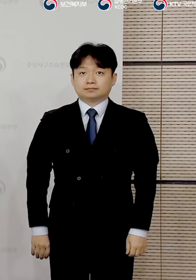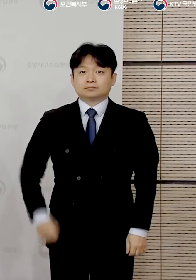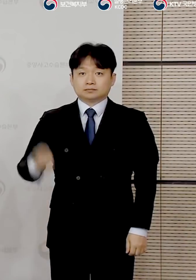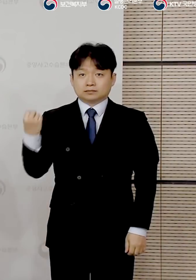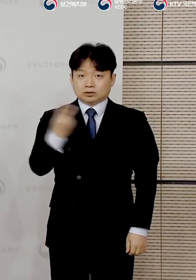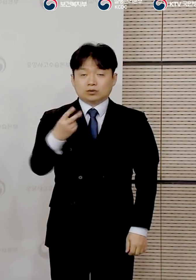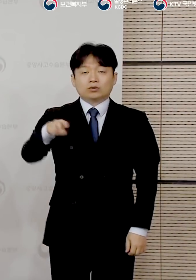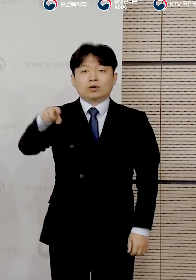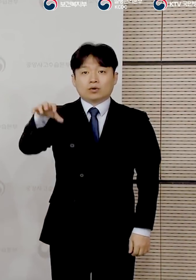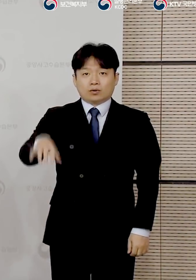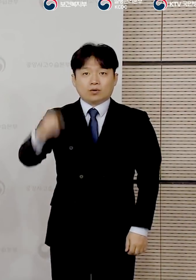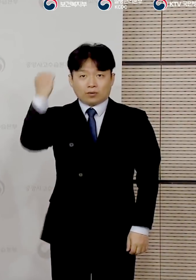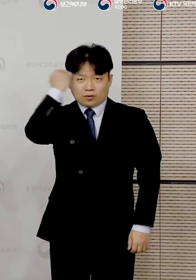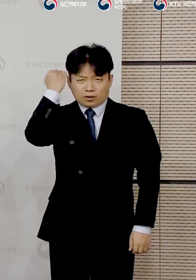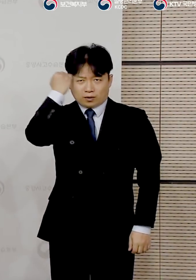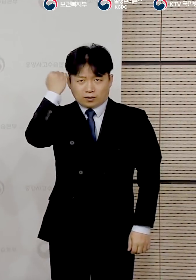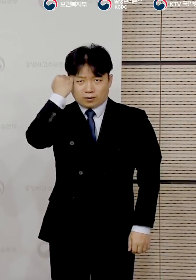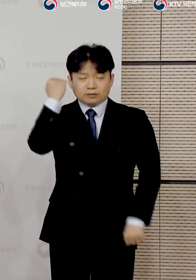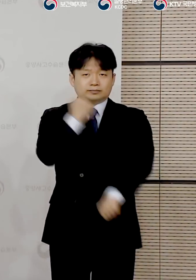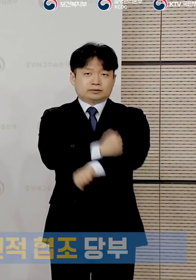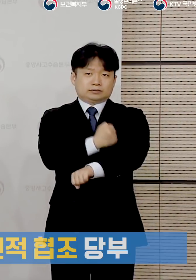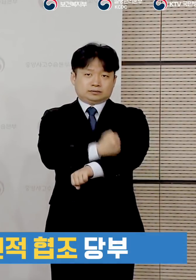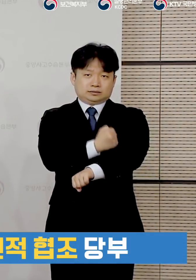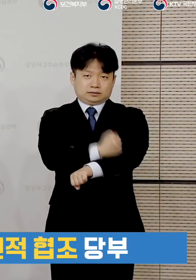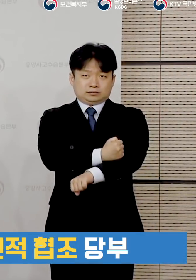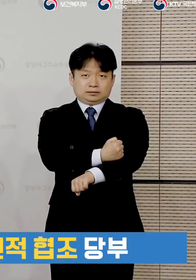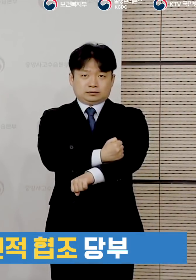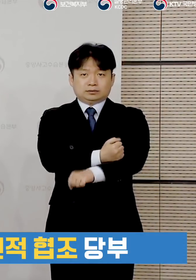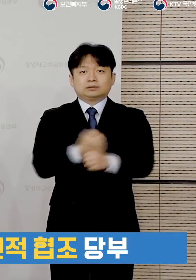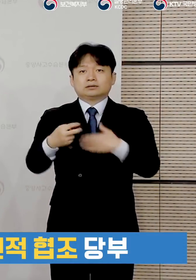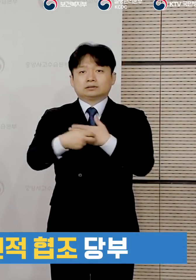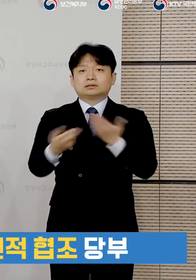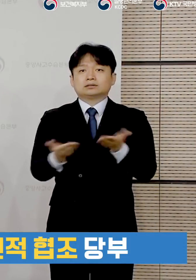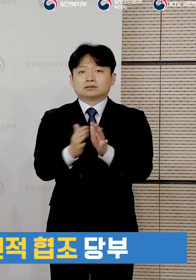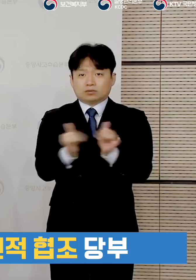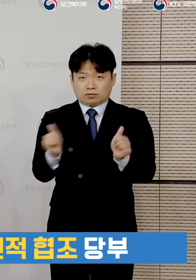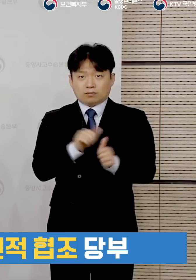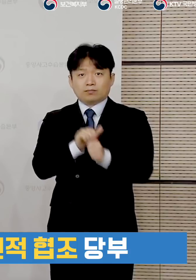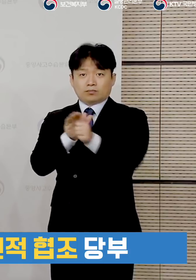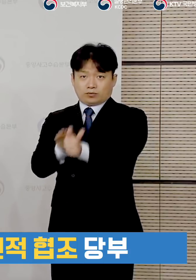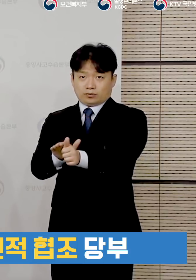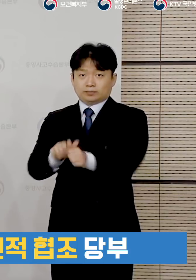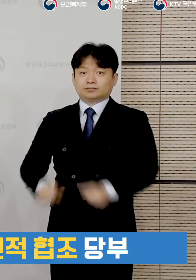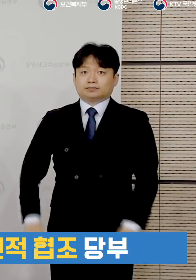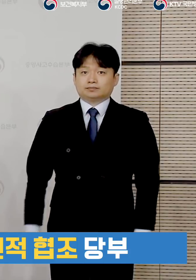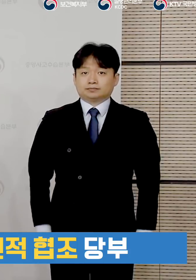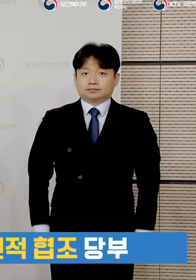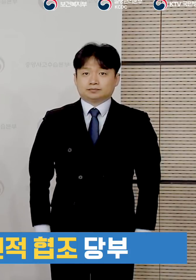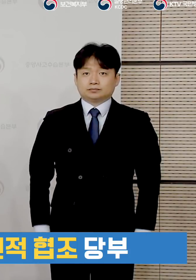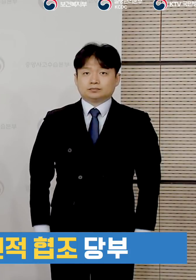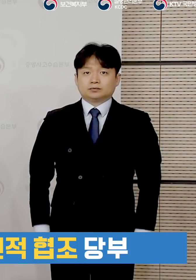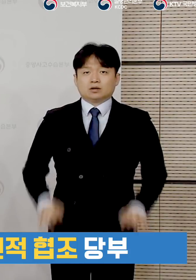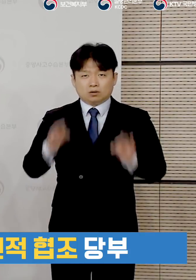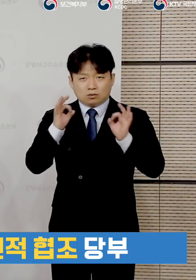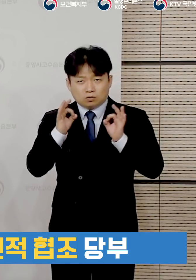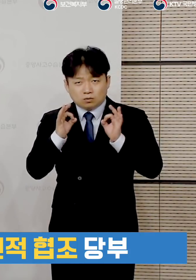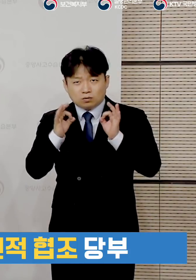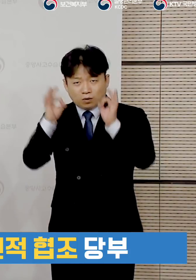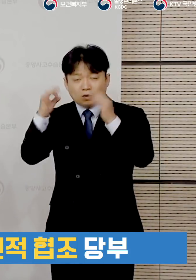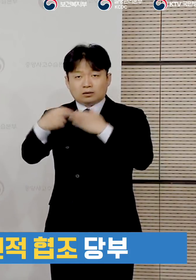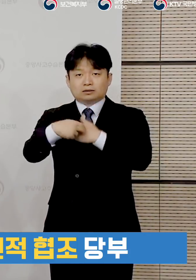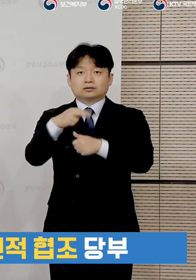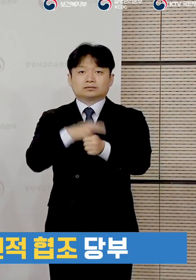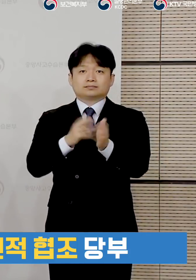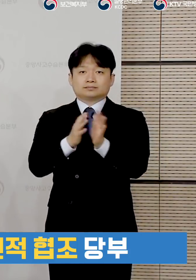현장에서 고생하고 있는 긴급하게 또 투입된 이러한 의료 인력들 그리고 현장에서 애쓰고 계시는